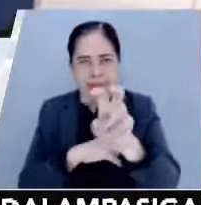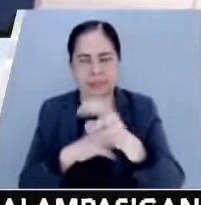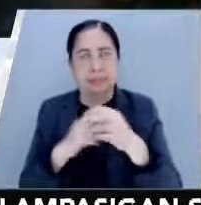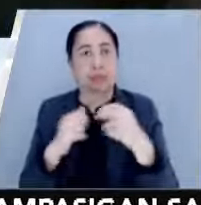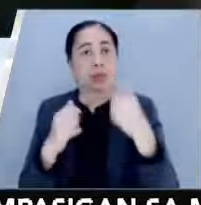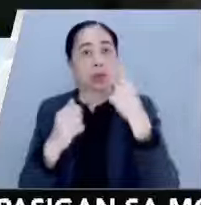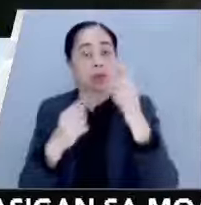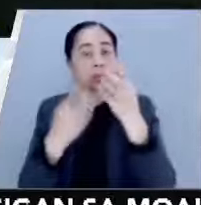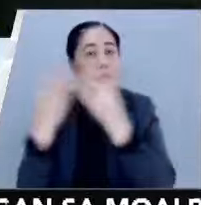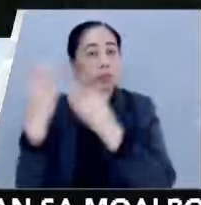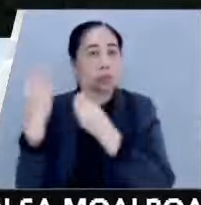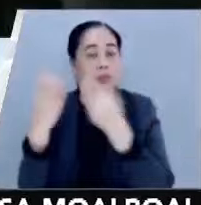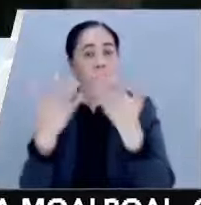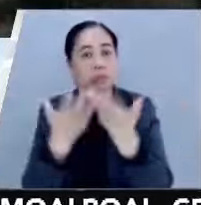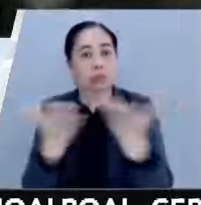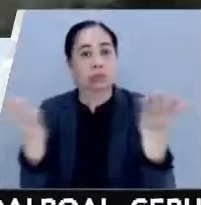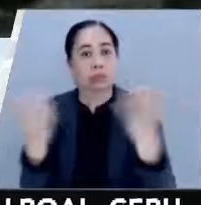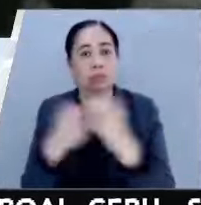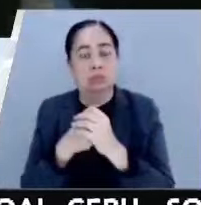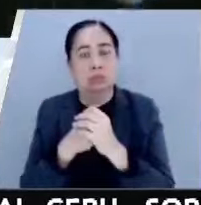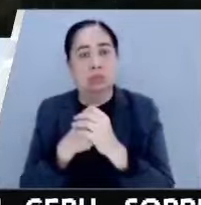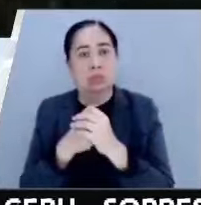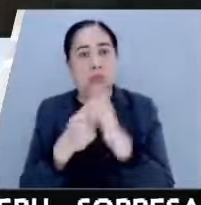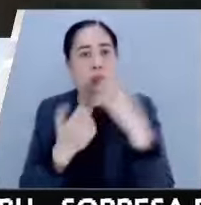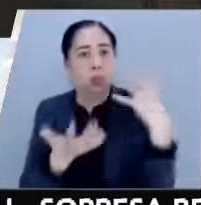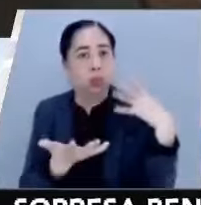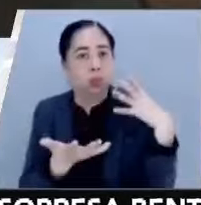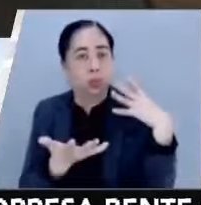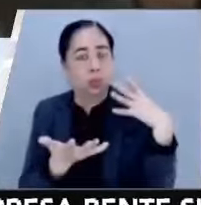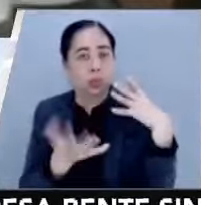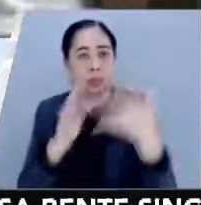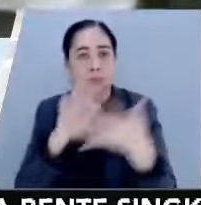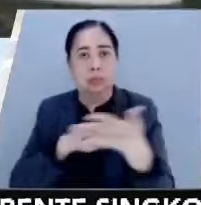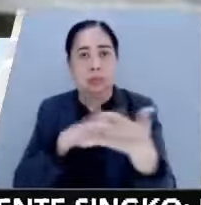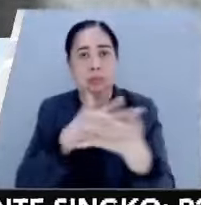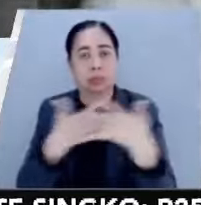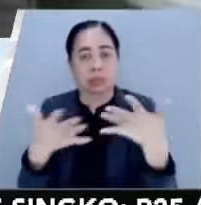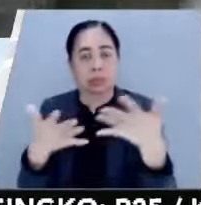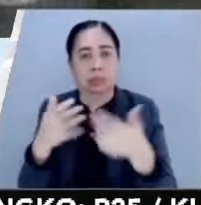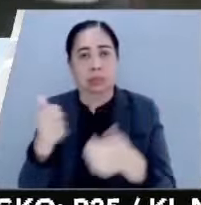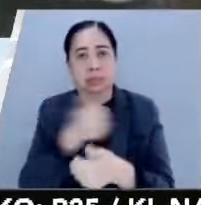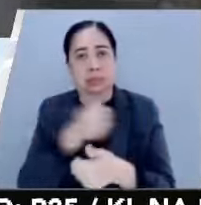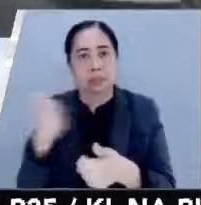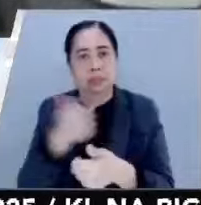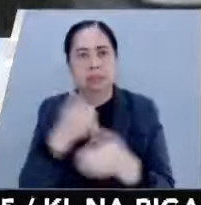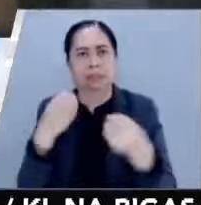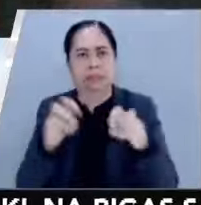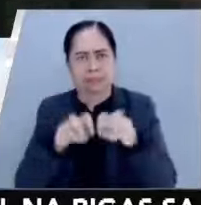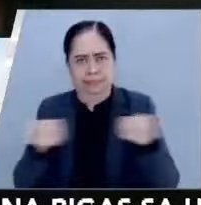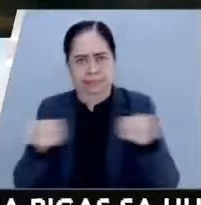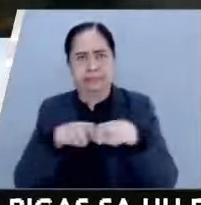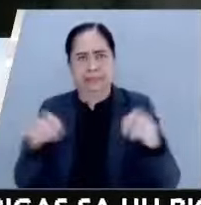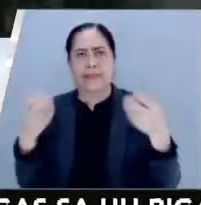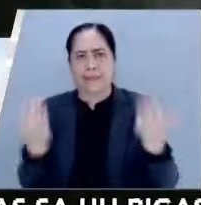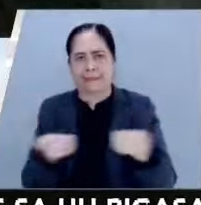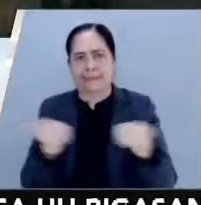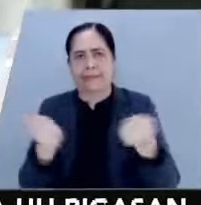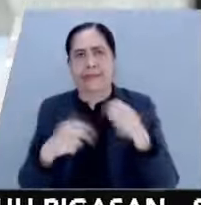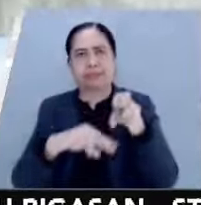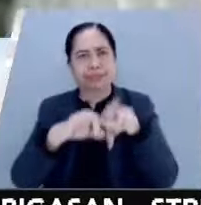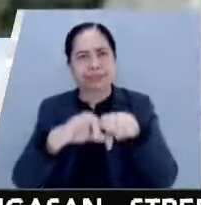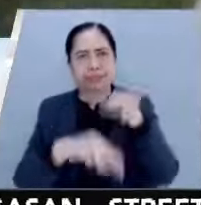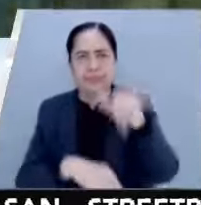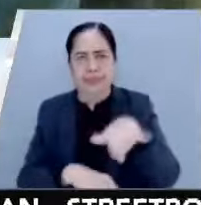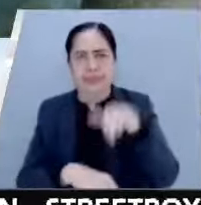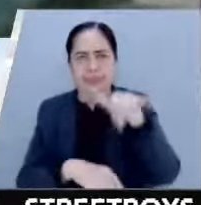sa mga naghihintay na mga biahe ay ah marami pong mga upuan dito para mapag Stan sila at meron